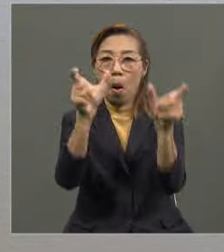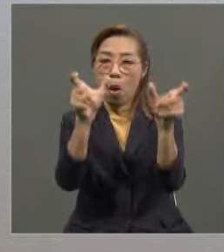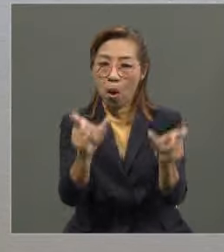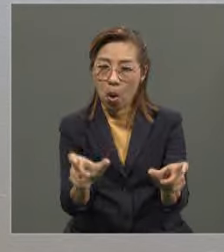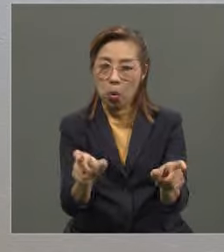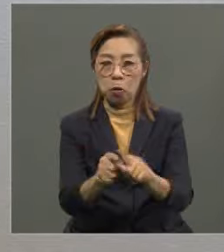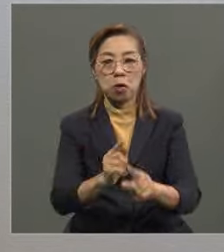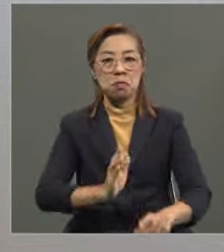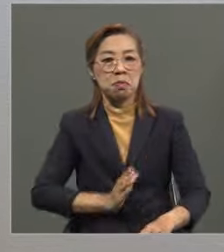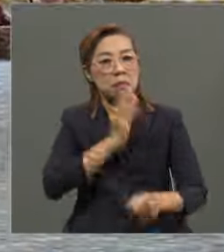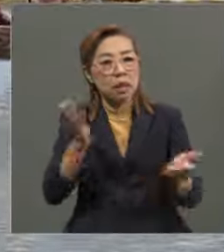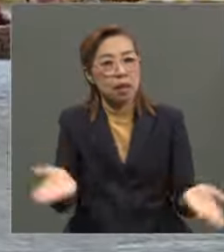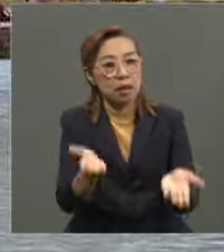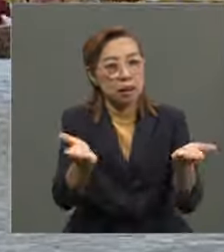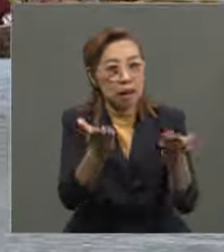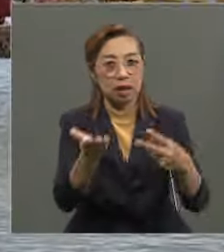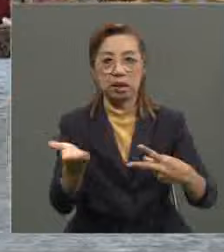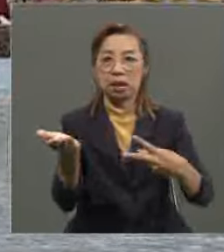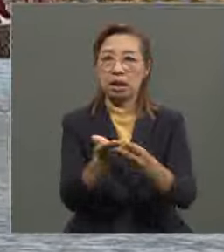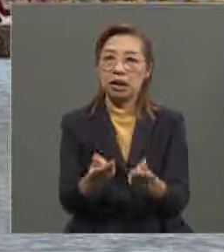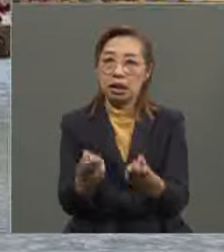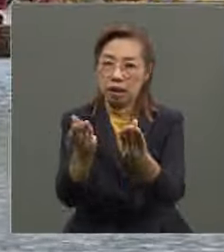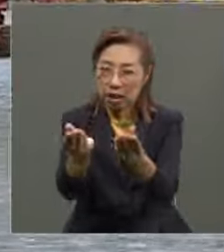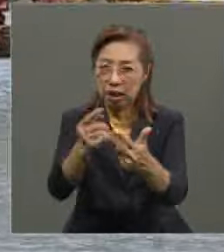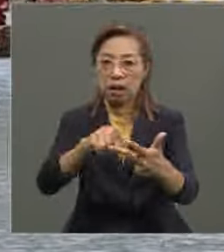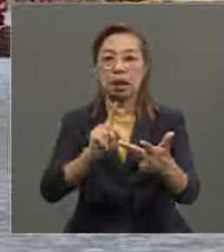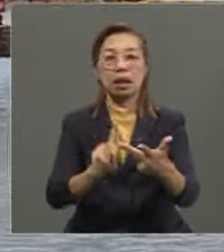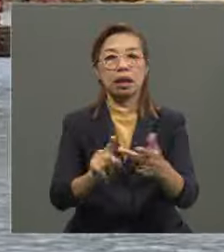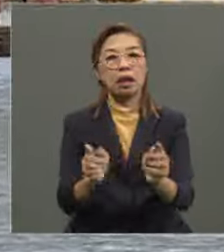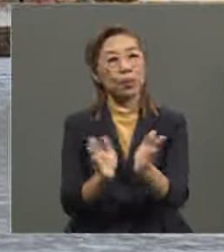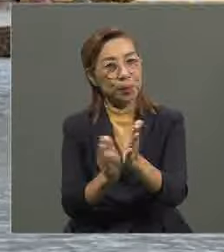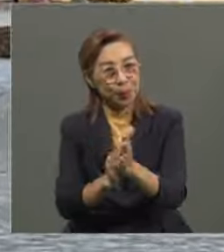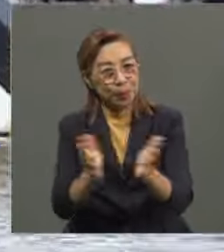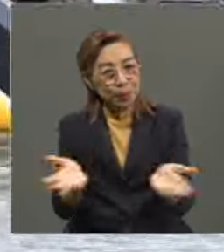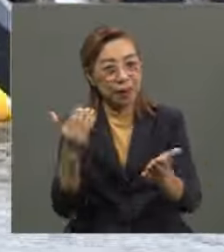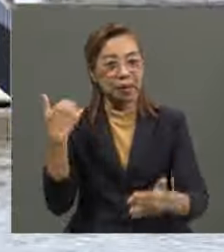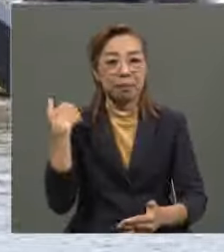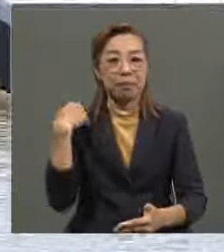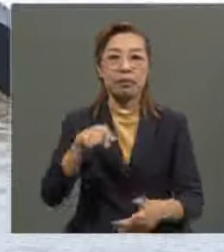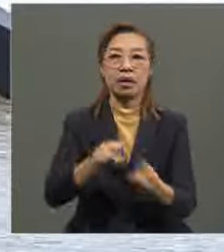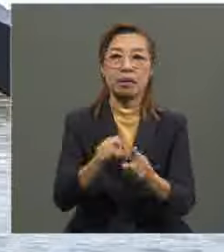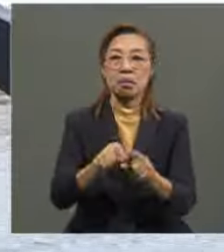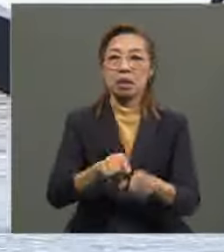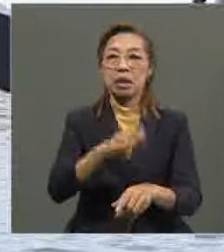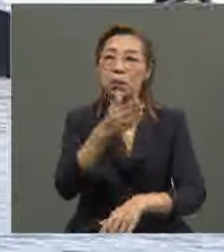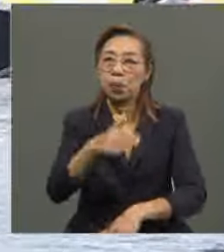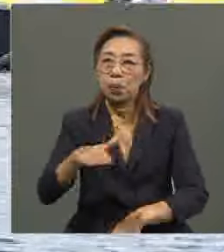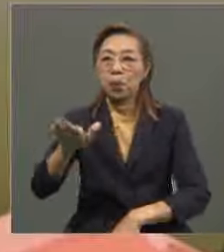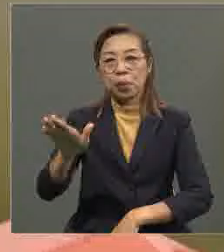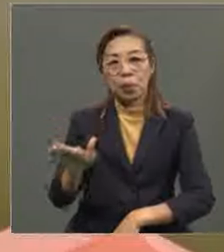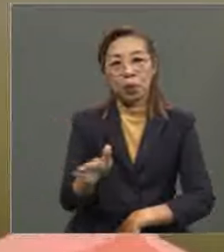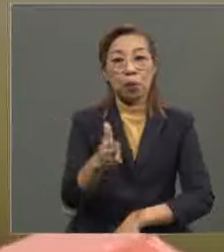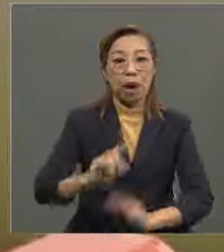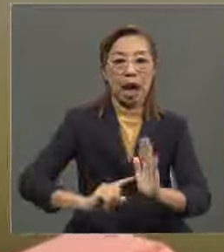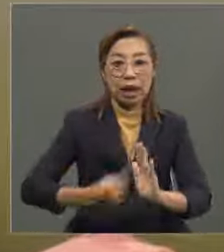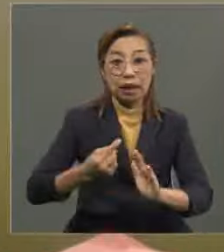เรือบทบุญกฐินและบทชมเมือง3ท่วงทำนองคือช้าละวะเหเป็นท่วงทำนองที่ไพเราะเป็นการให้สัญญาณเริ่มต้น